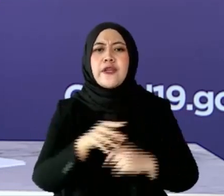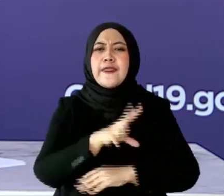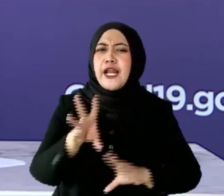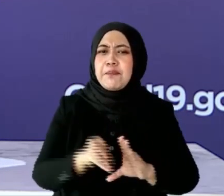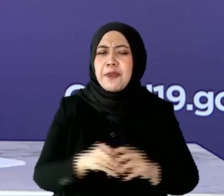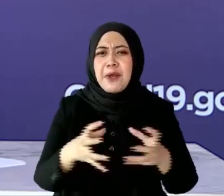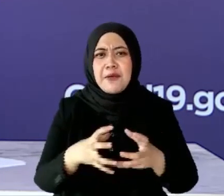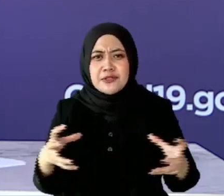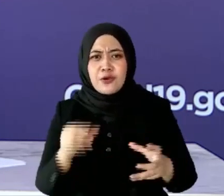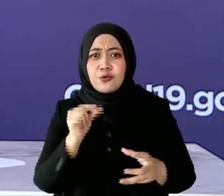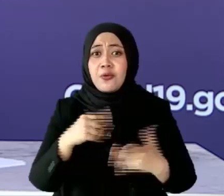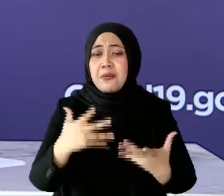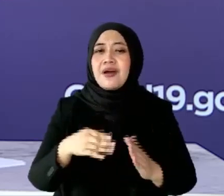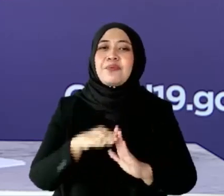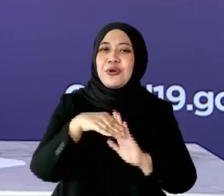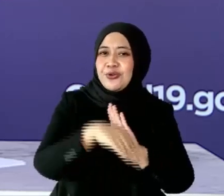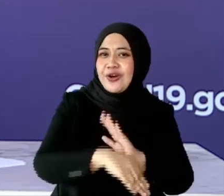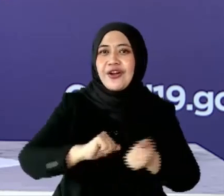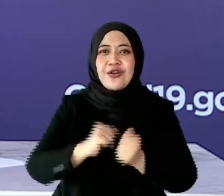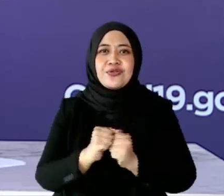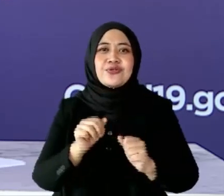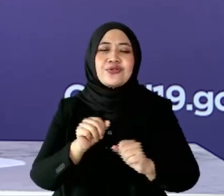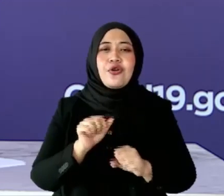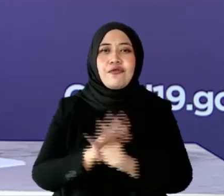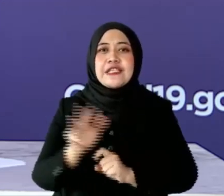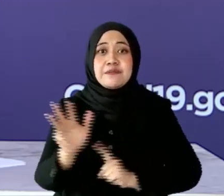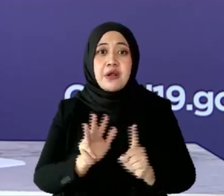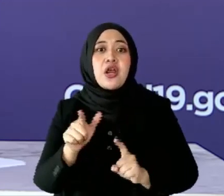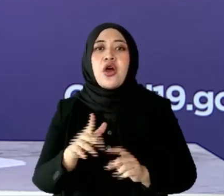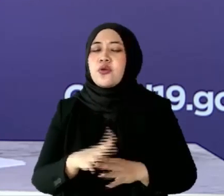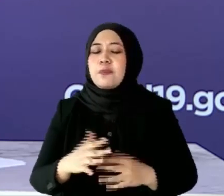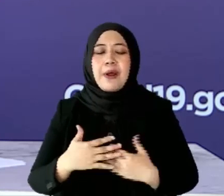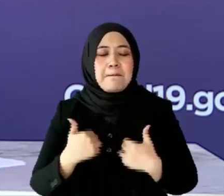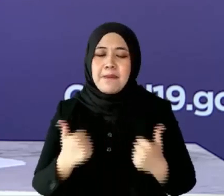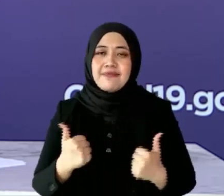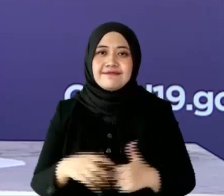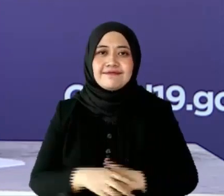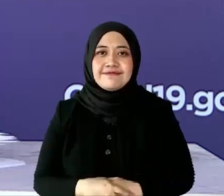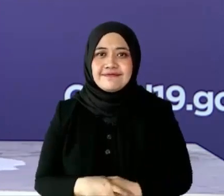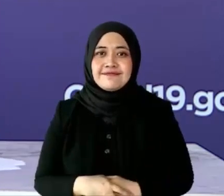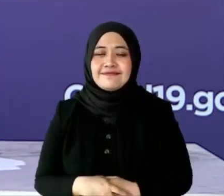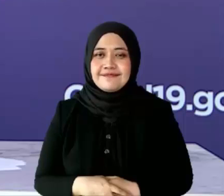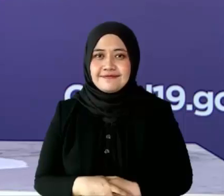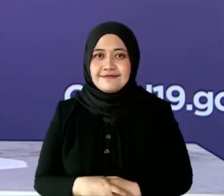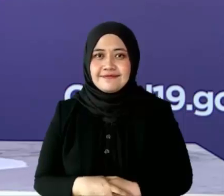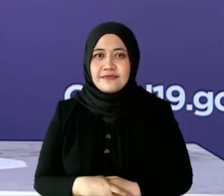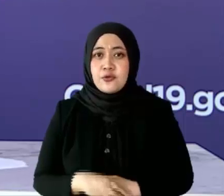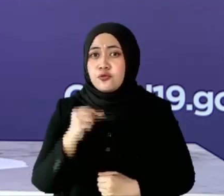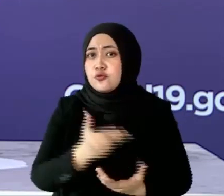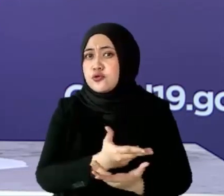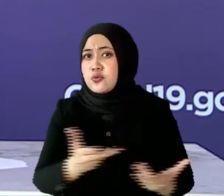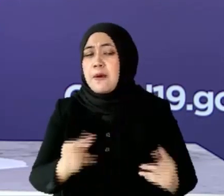terbesar dalam penurunan kasus, dan itu merupakan prestasi yang sangat baik. Untuk itu,